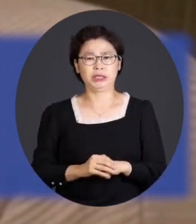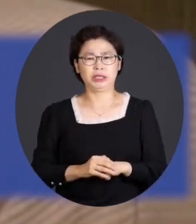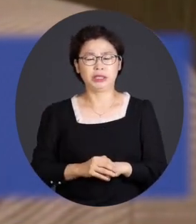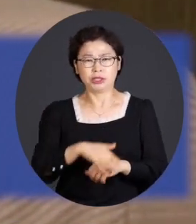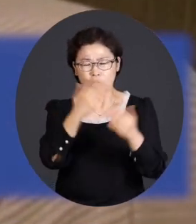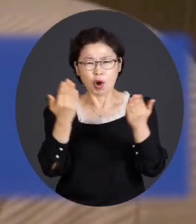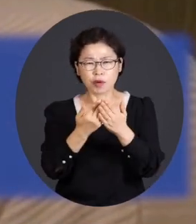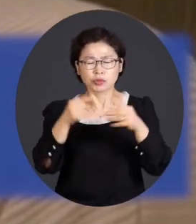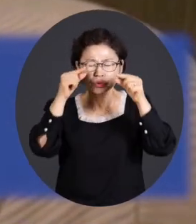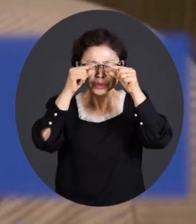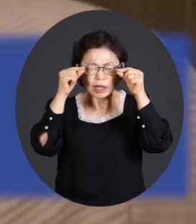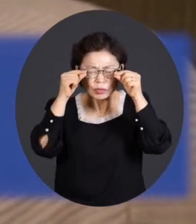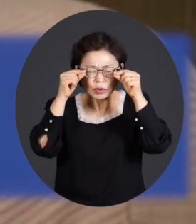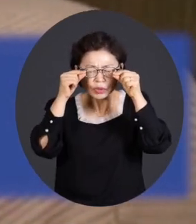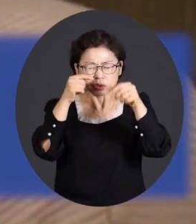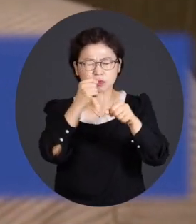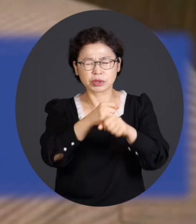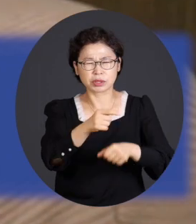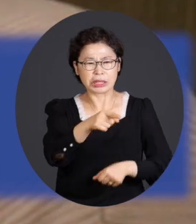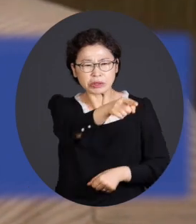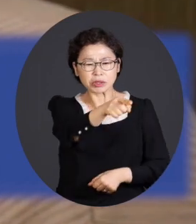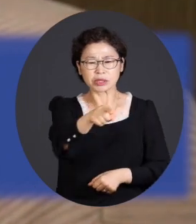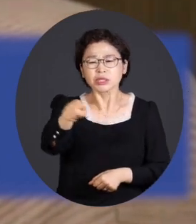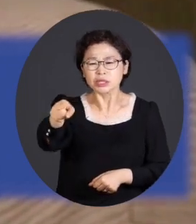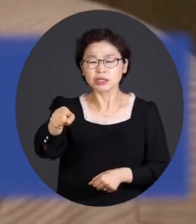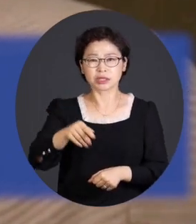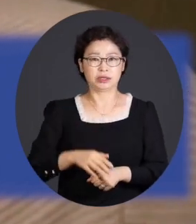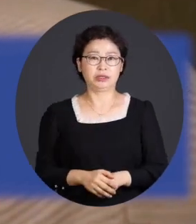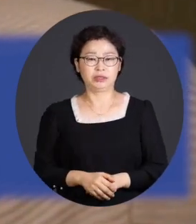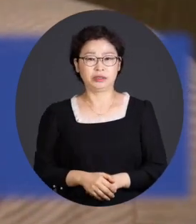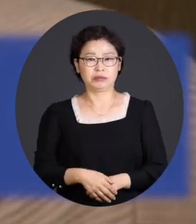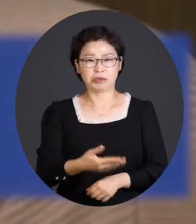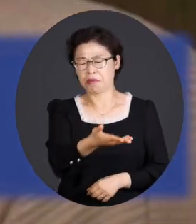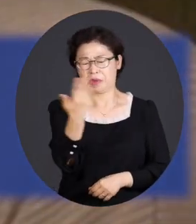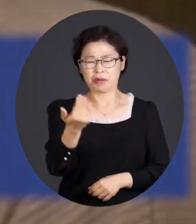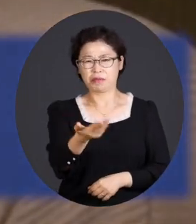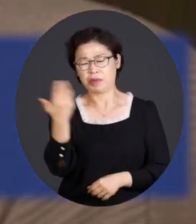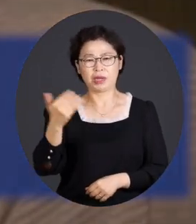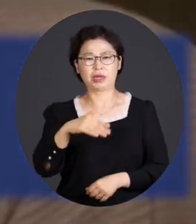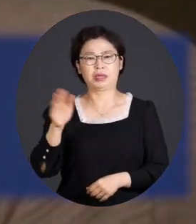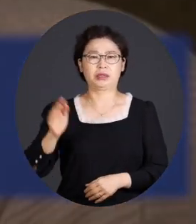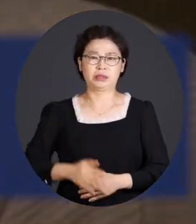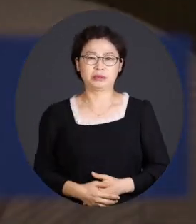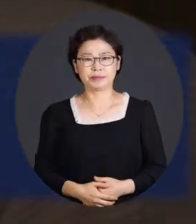눈꼬물인 해에 댕기 먹으면 손가락질 하면은 뻐바나고 가만.